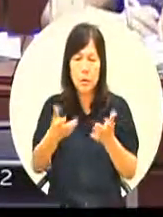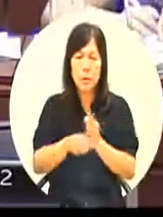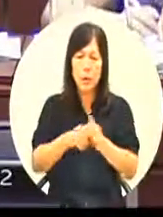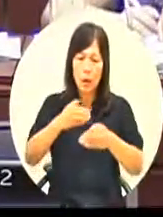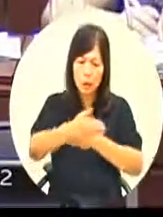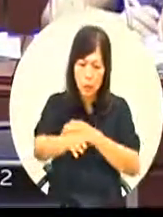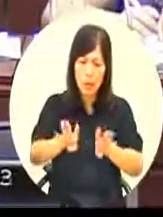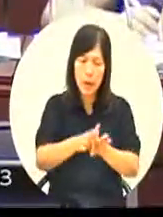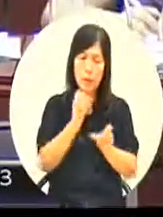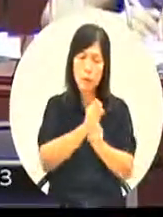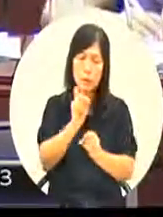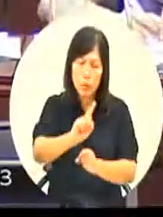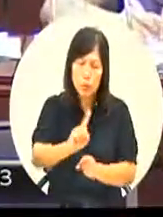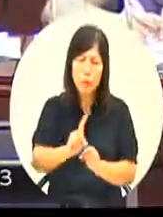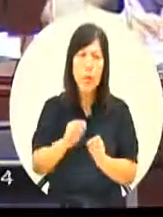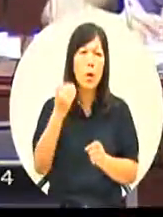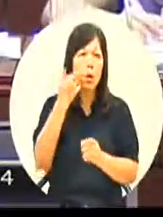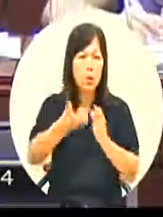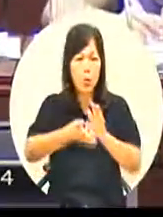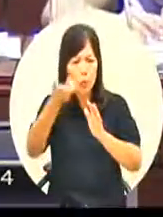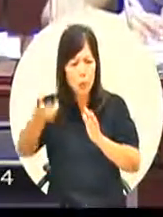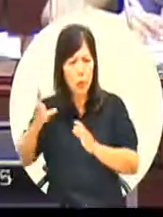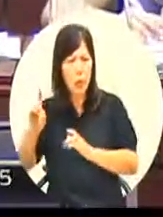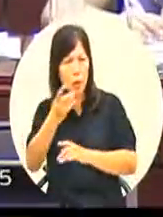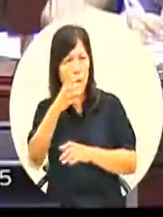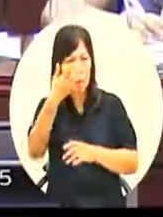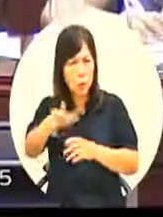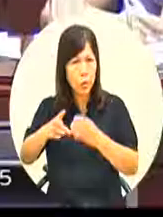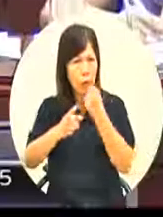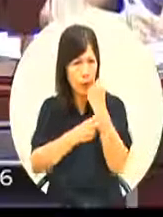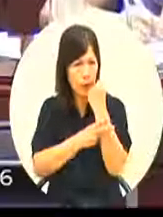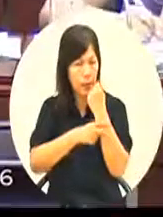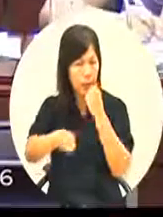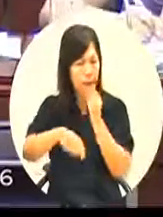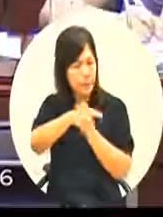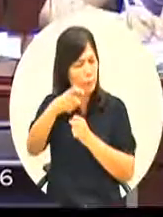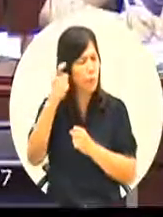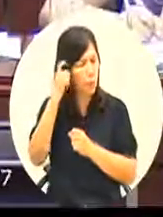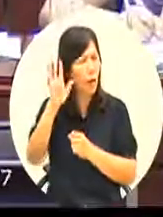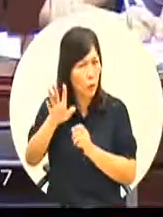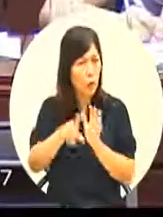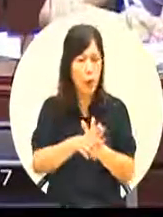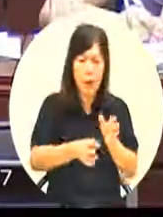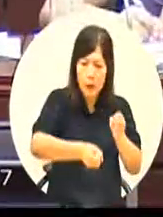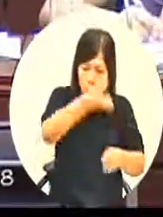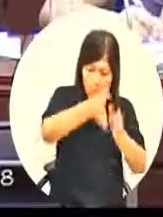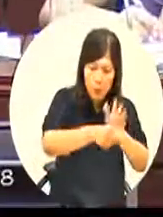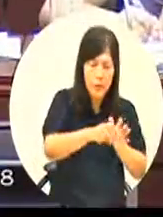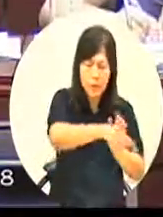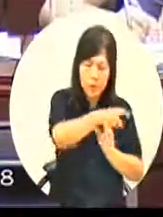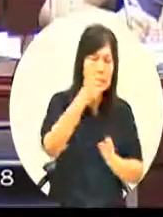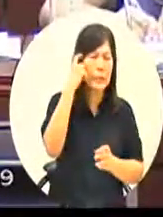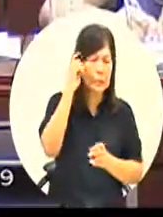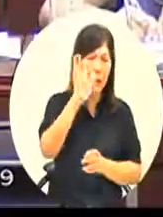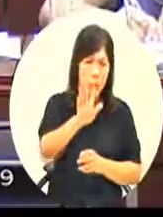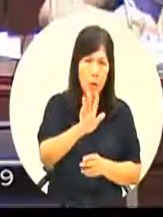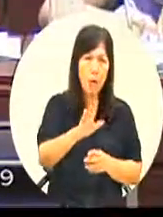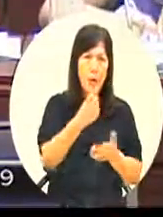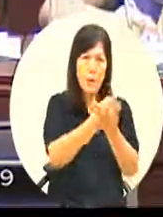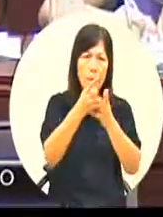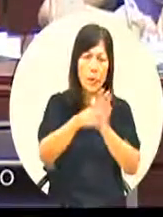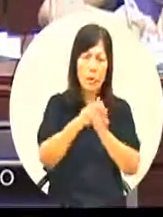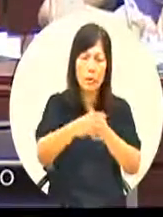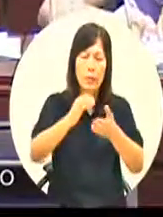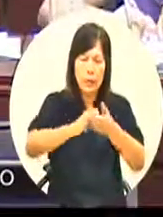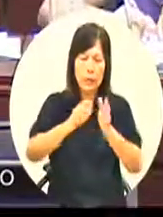何启动哦。如果是迁到龙水里这边的居民是有他们的想法，大楼居民有大楼的居民想法，但这个声音一定要